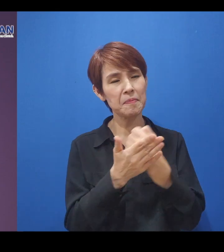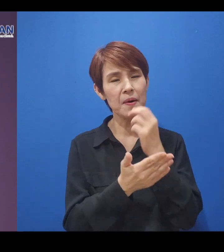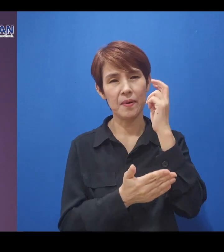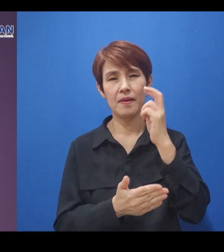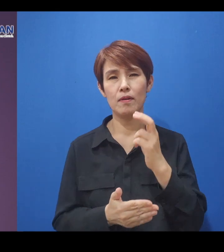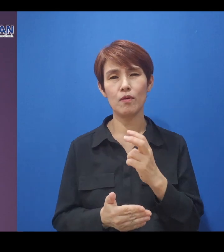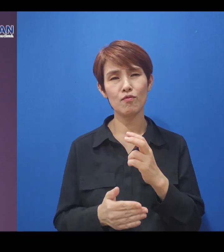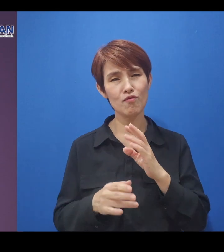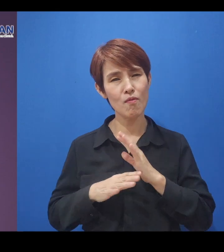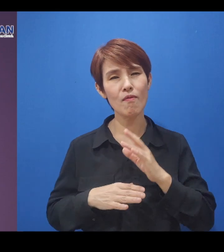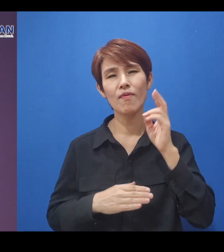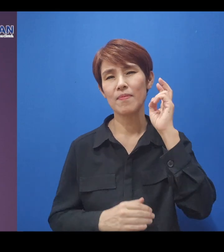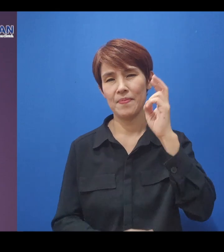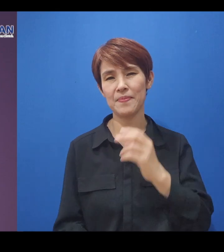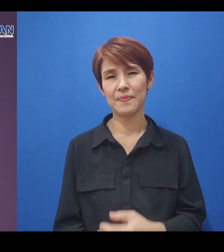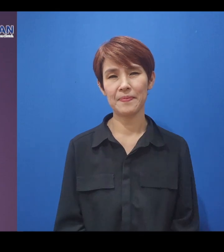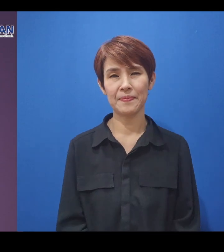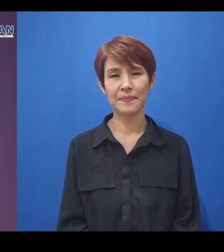두려웠을지도 모릅니다.